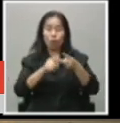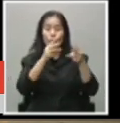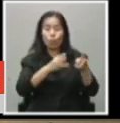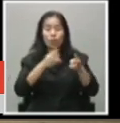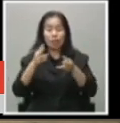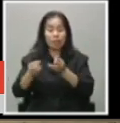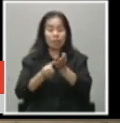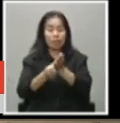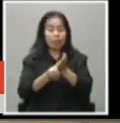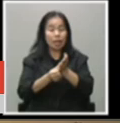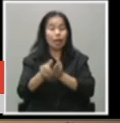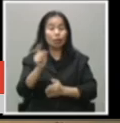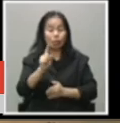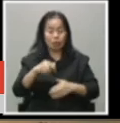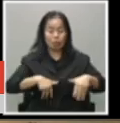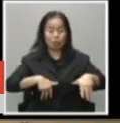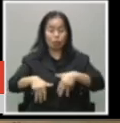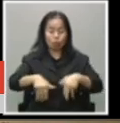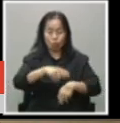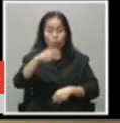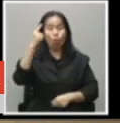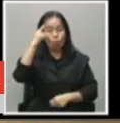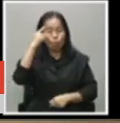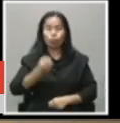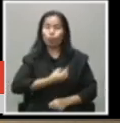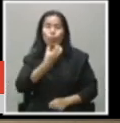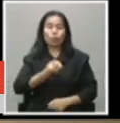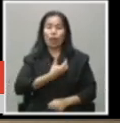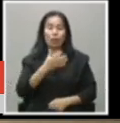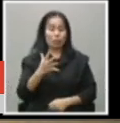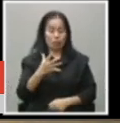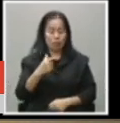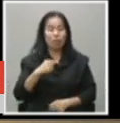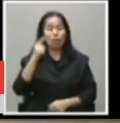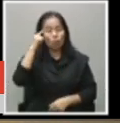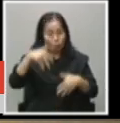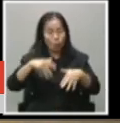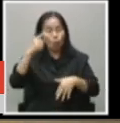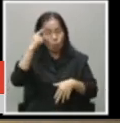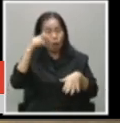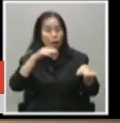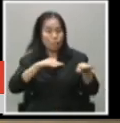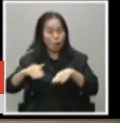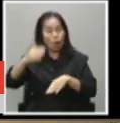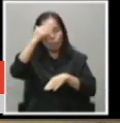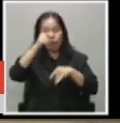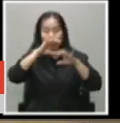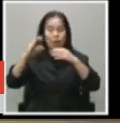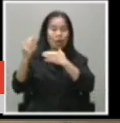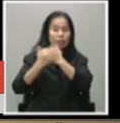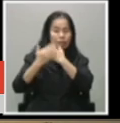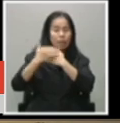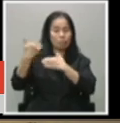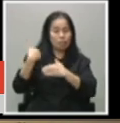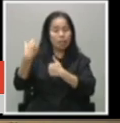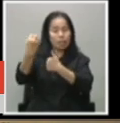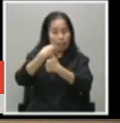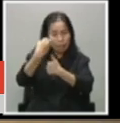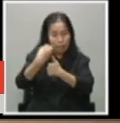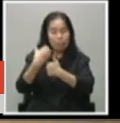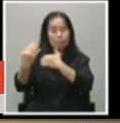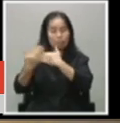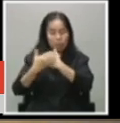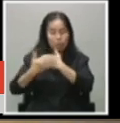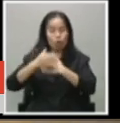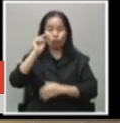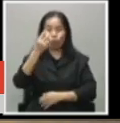ก้ไขประชาชนก็จะไม่ตื่นตระหนกตกใจค่ะจะรู้ว่าต้องรับมืออย่างไรและควรจะต้องทำตัวอย่างไรในครั้งนั้นประเทศญี่ปุ่น